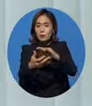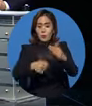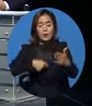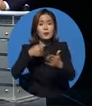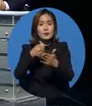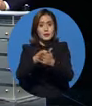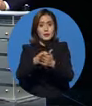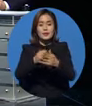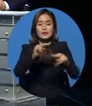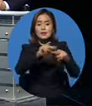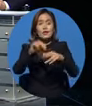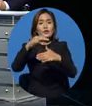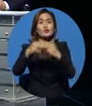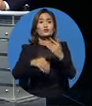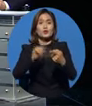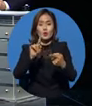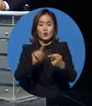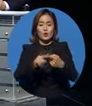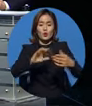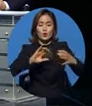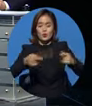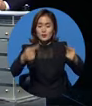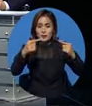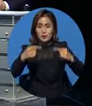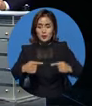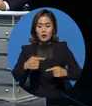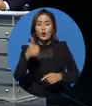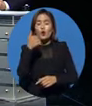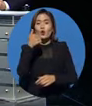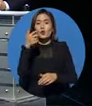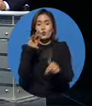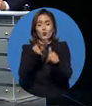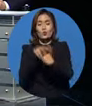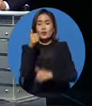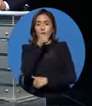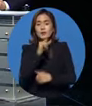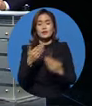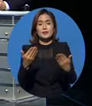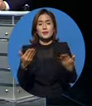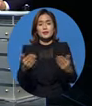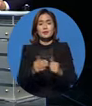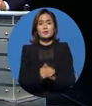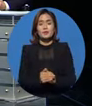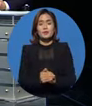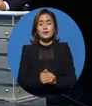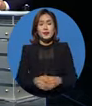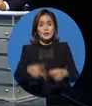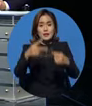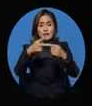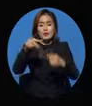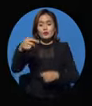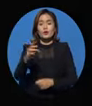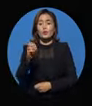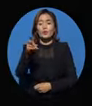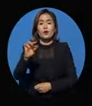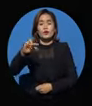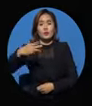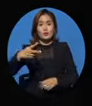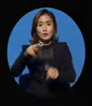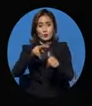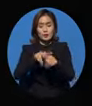결정된 좌석 순서대로 토론에 참여하는 후보들을 소개하겠습니다 먼저 기호 2번 송영길 후보입니다